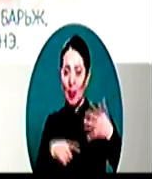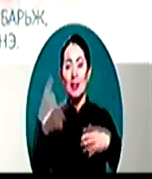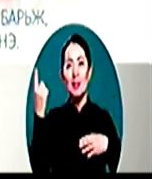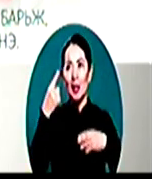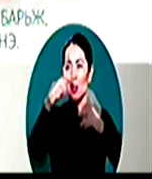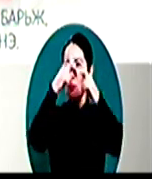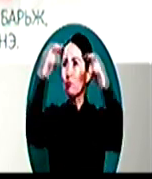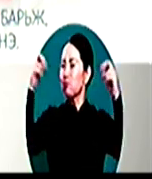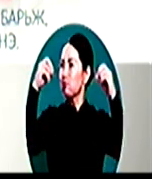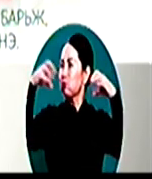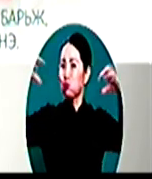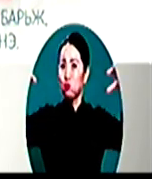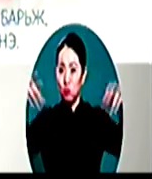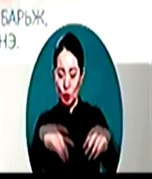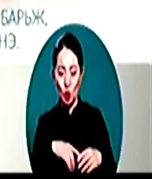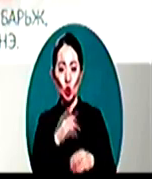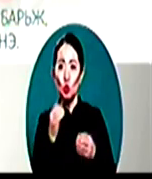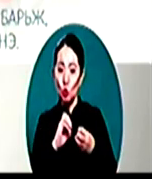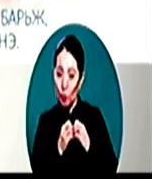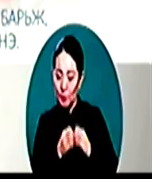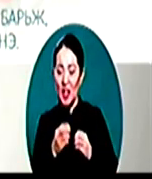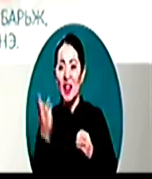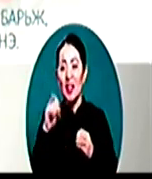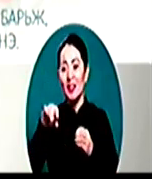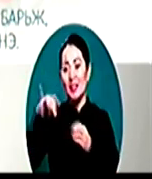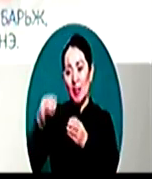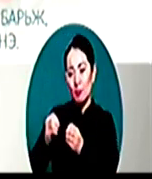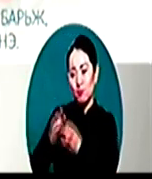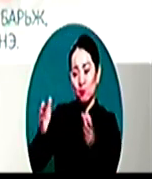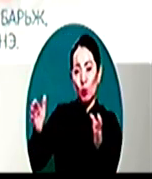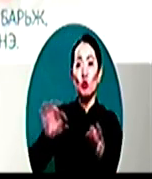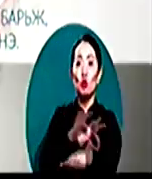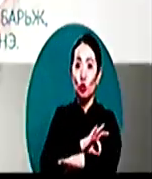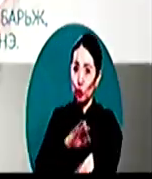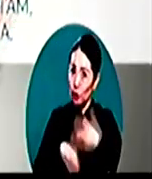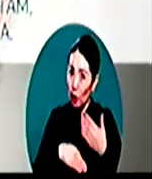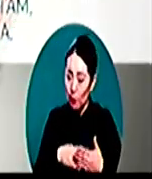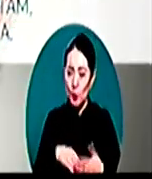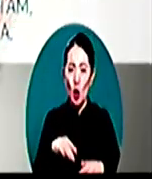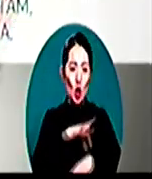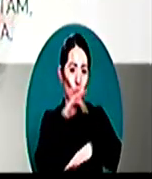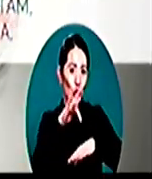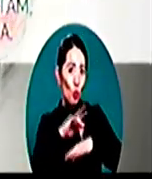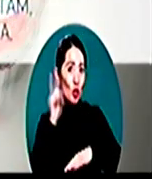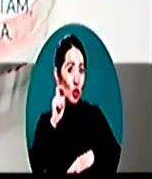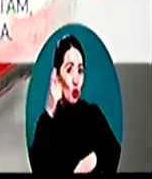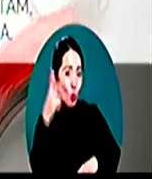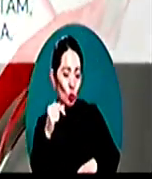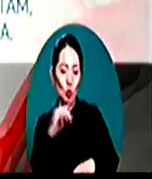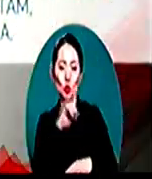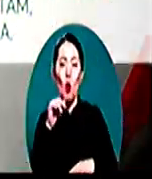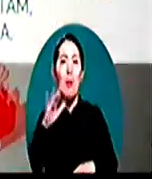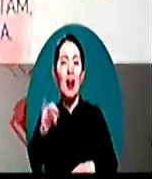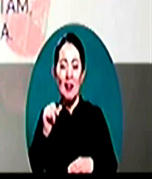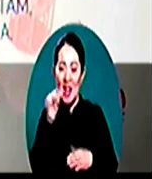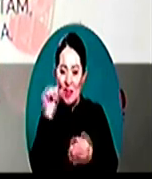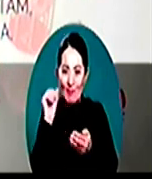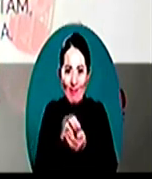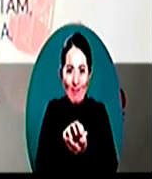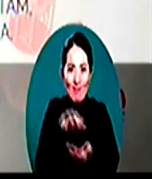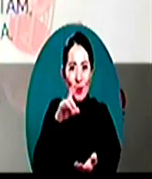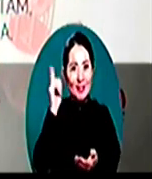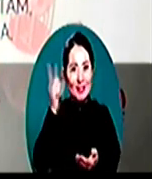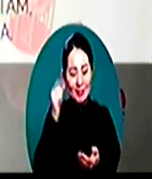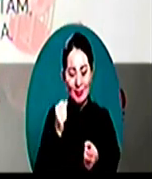чиглэлүүдэд цахилгаан дамжуулах агаарын шугам барьж дид станцуудыг өргөтгөх төсөл хэрэгжүүлнэ. Дөвийн эрчим хүчний 100 мегаваттын зэник хураагуурын